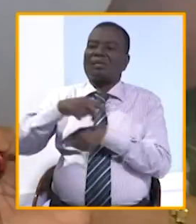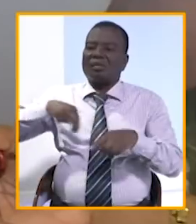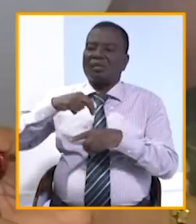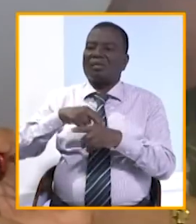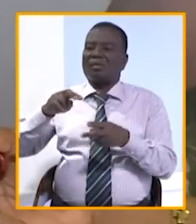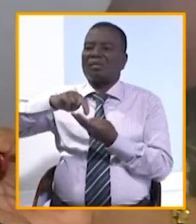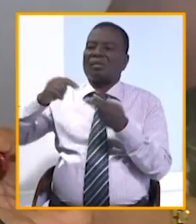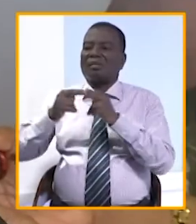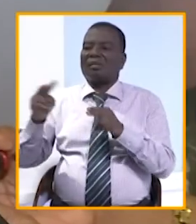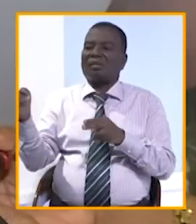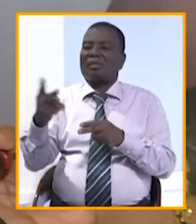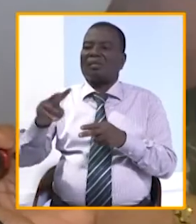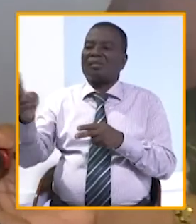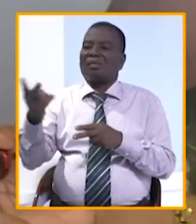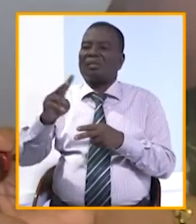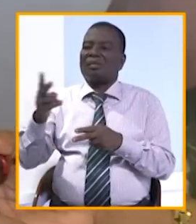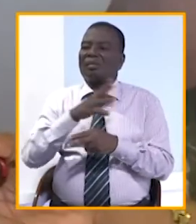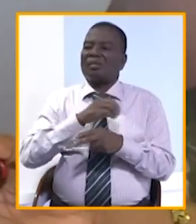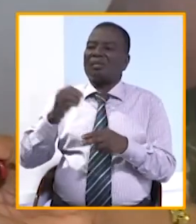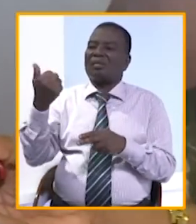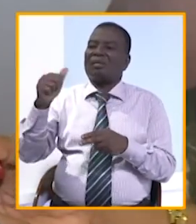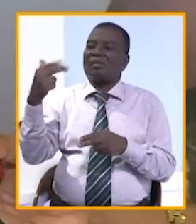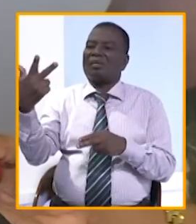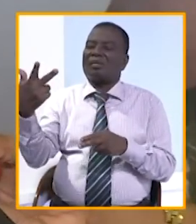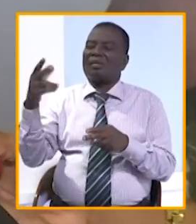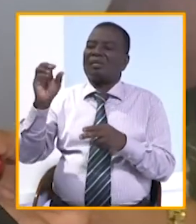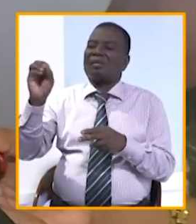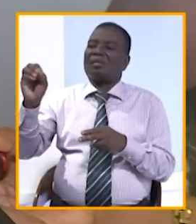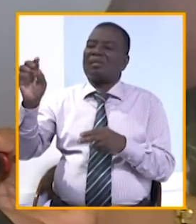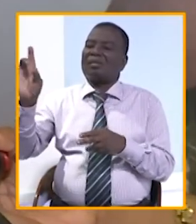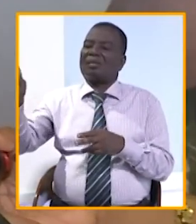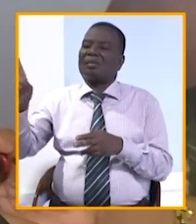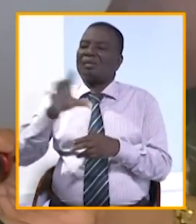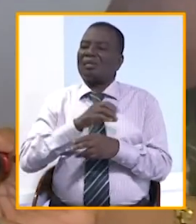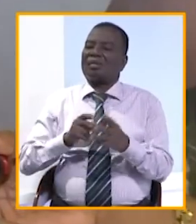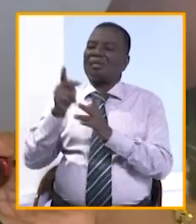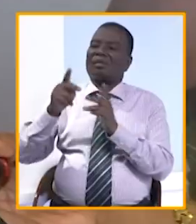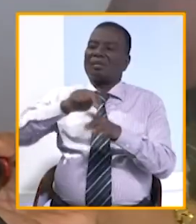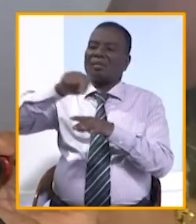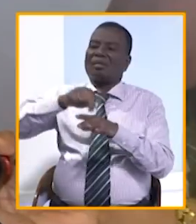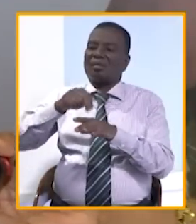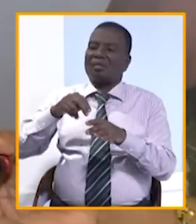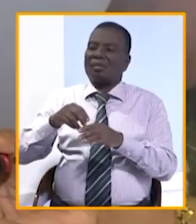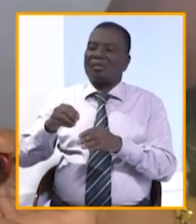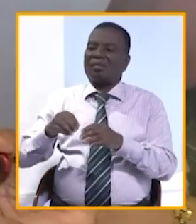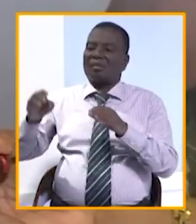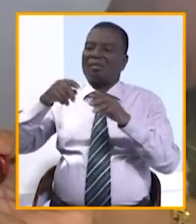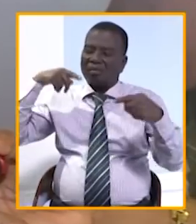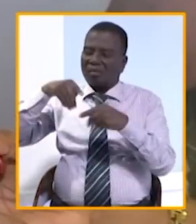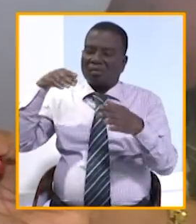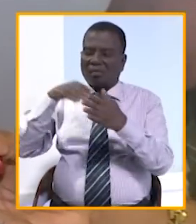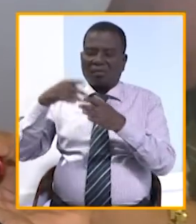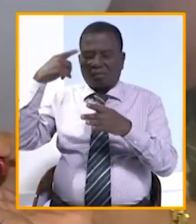vert qui est le 1308. Et Madame la ministre et le Programme national de lutte contre les VBG se battent pour